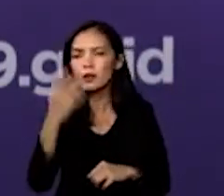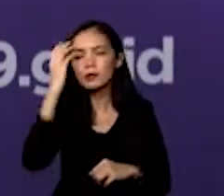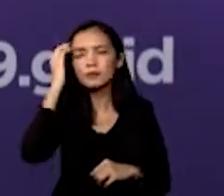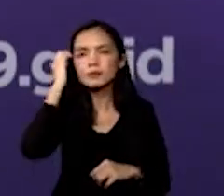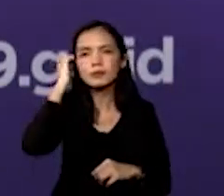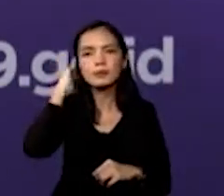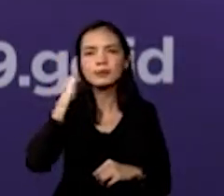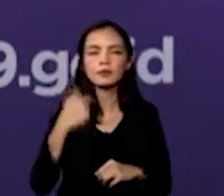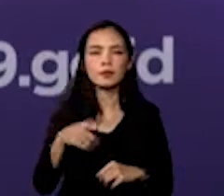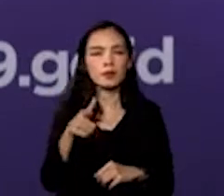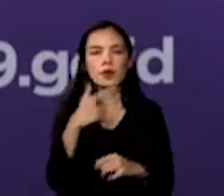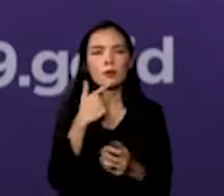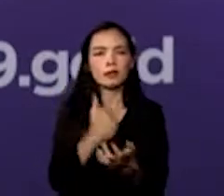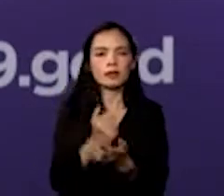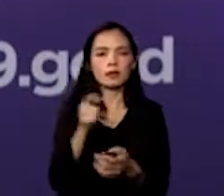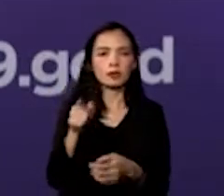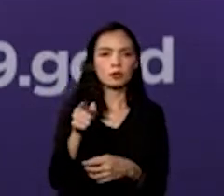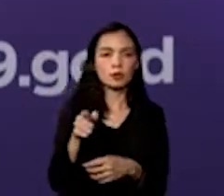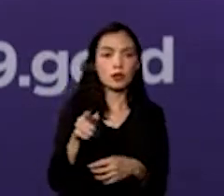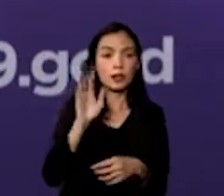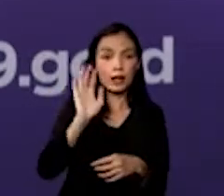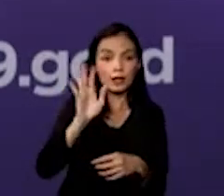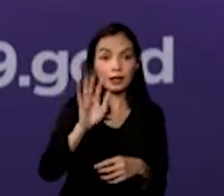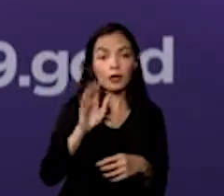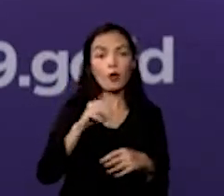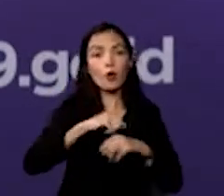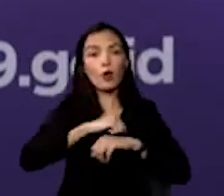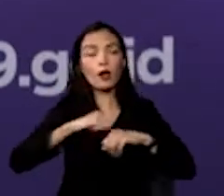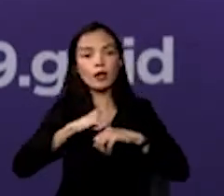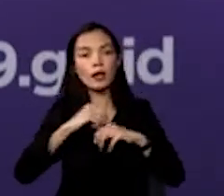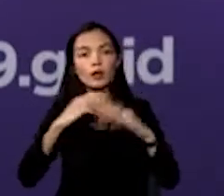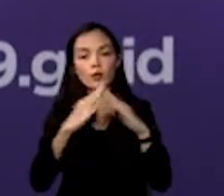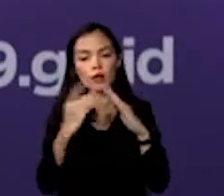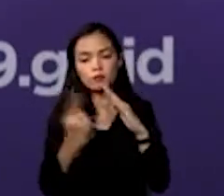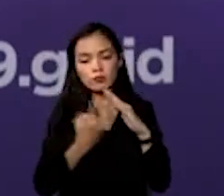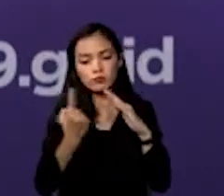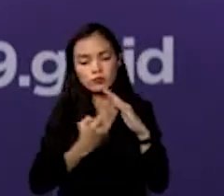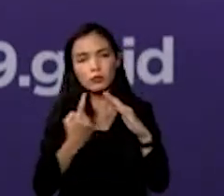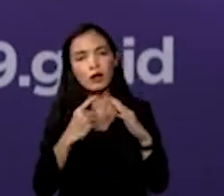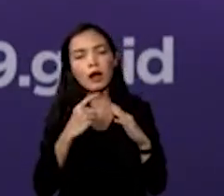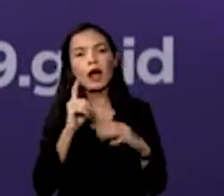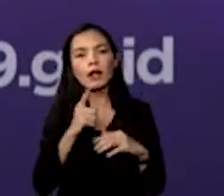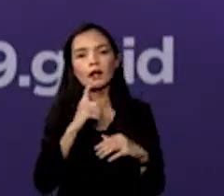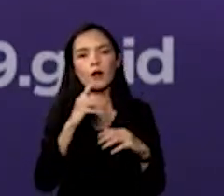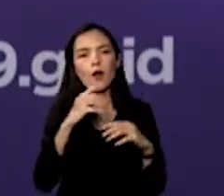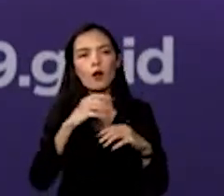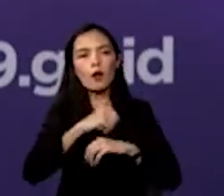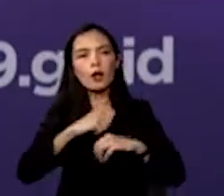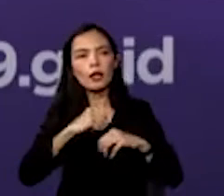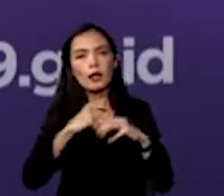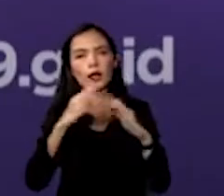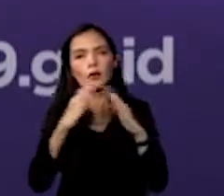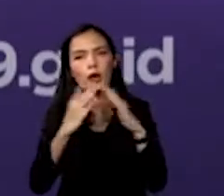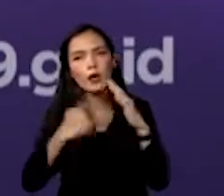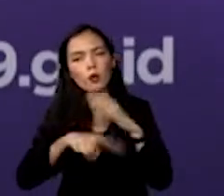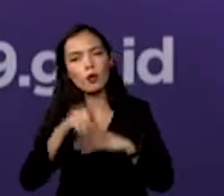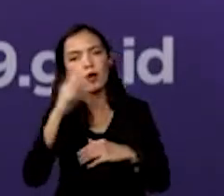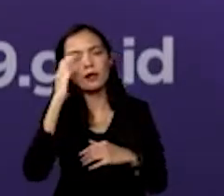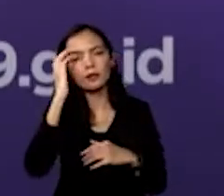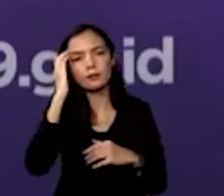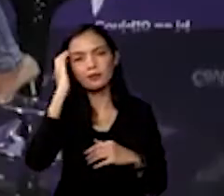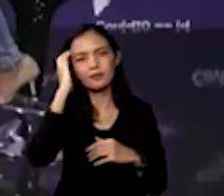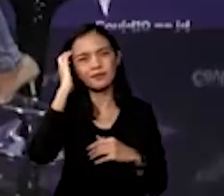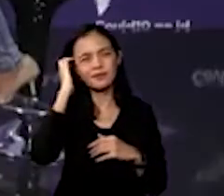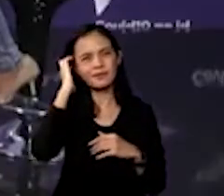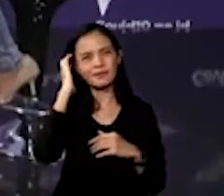Jadi itu kuncinya nanti ada olahraga yang di dalam rumah ada olahraga yang di luar rumah